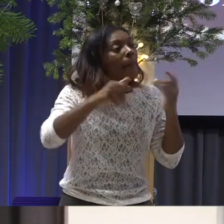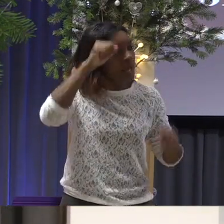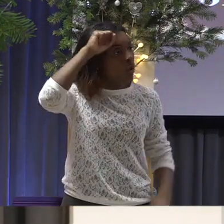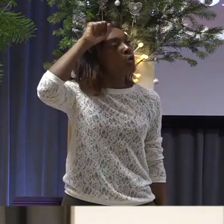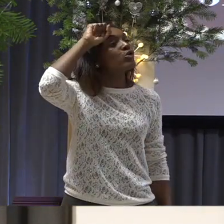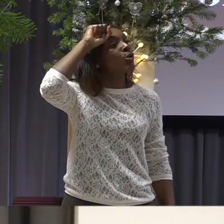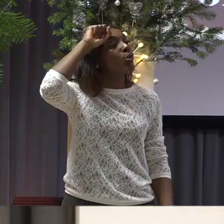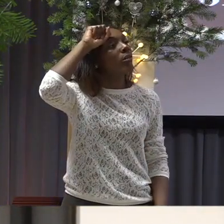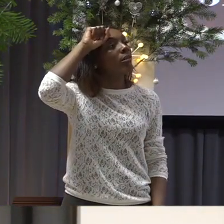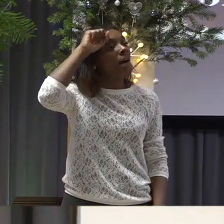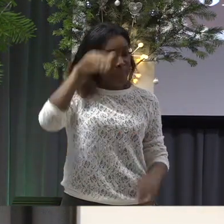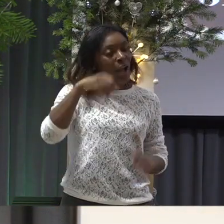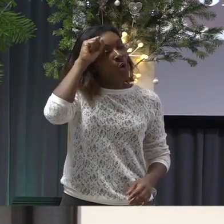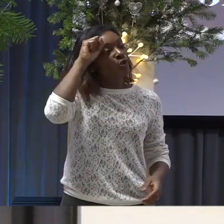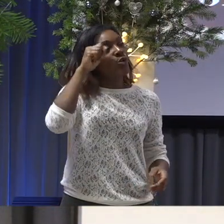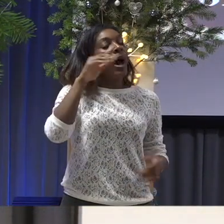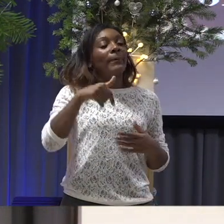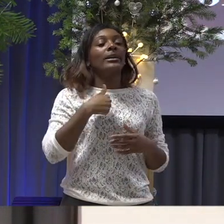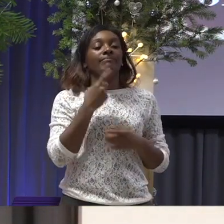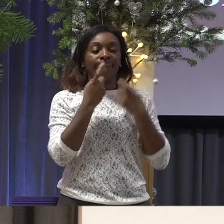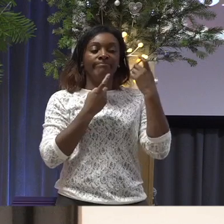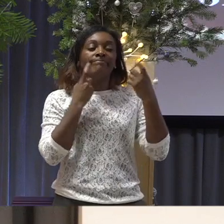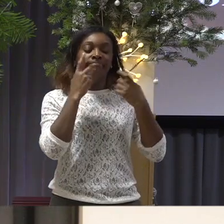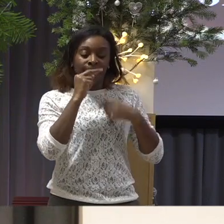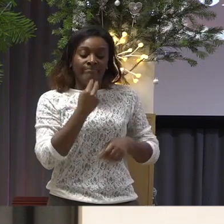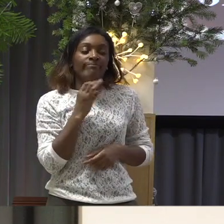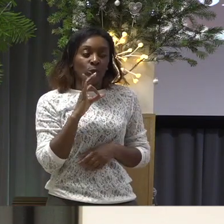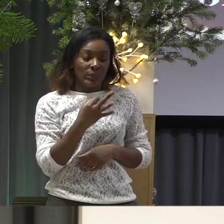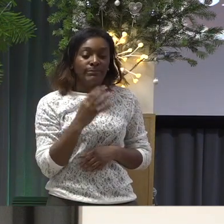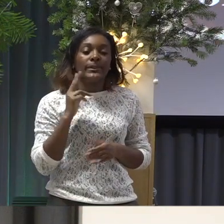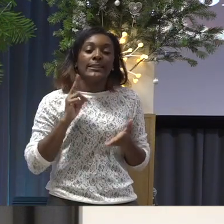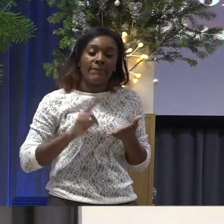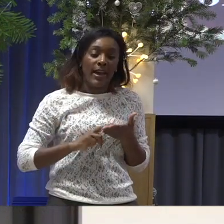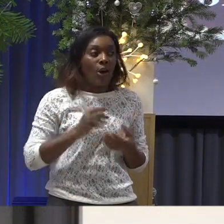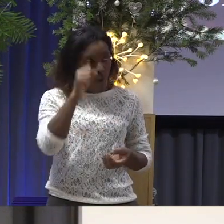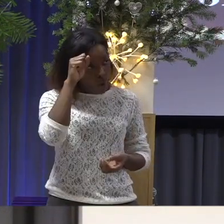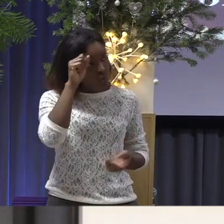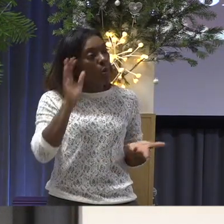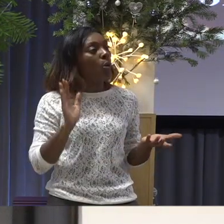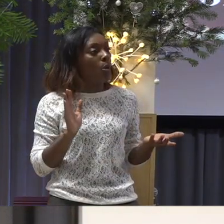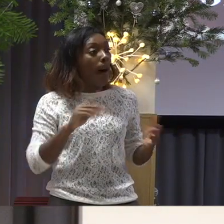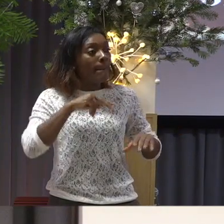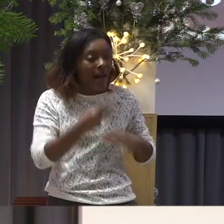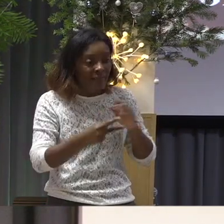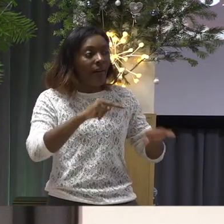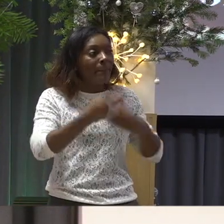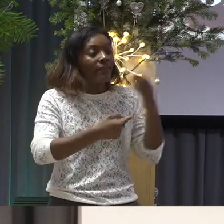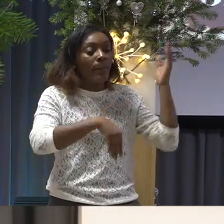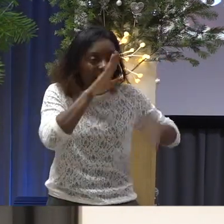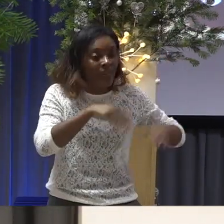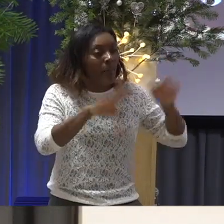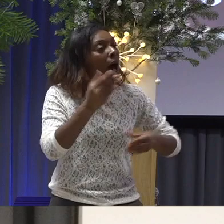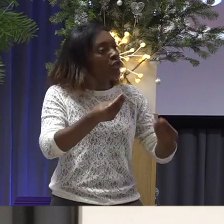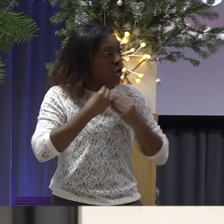Parce qu'il y a un moment où on s'assied, on réfléchit, on fait le point. On se dit, mais vous